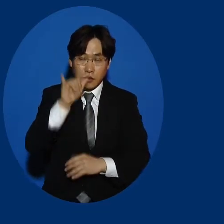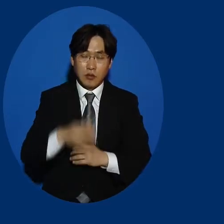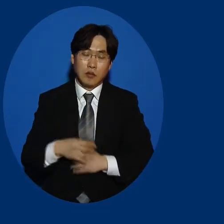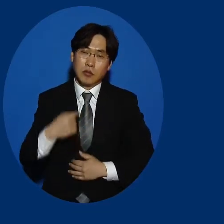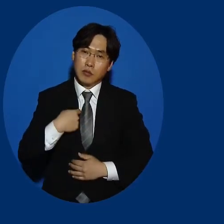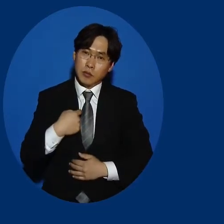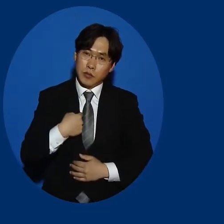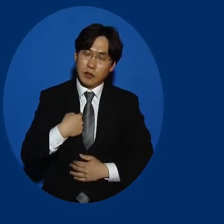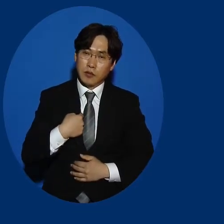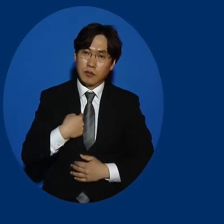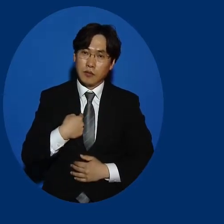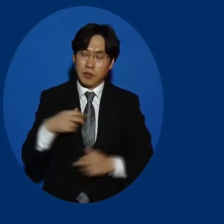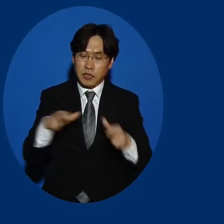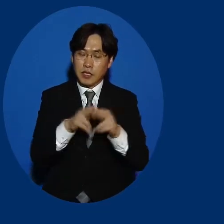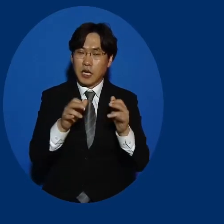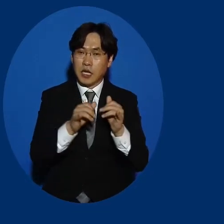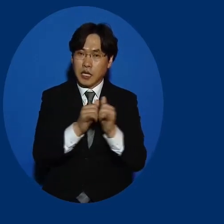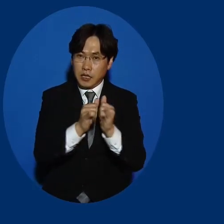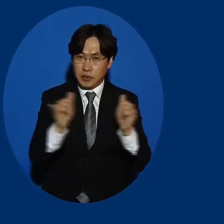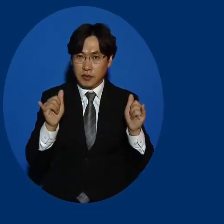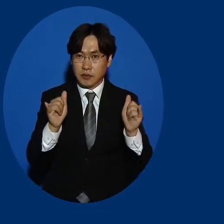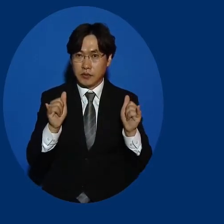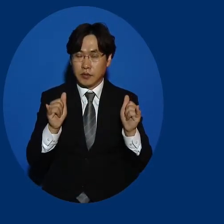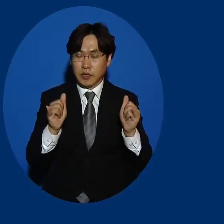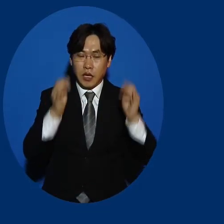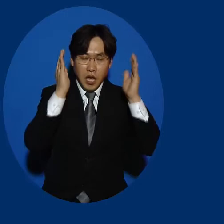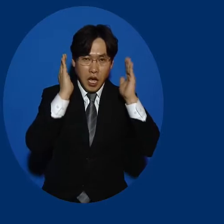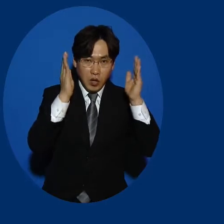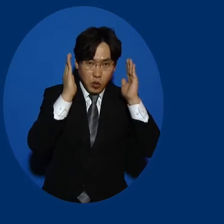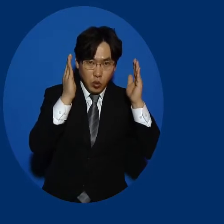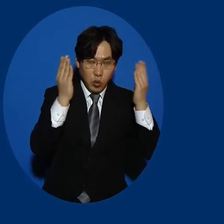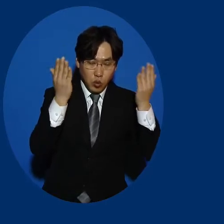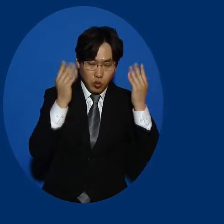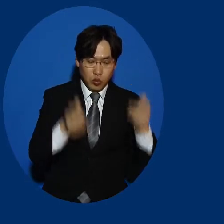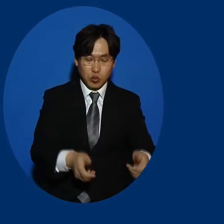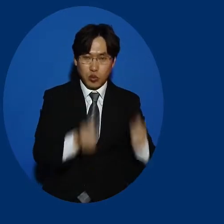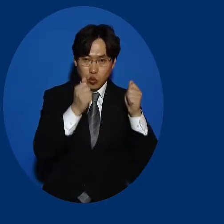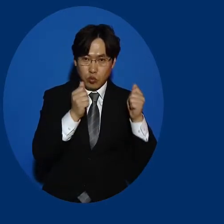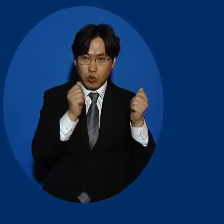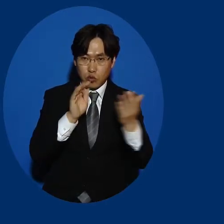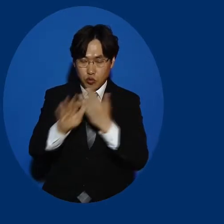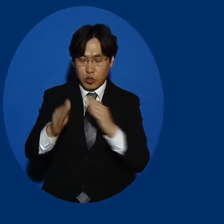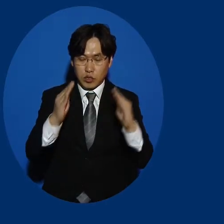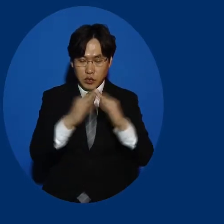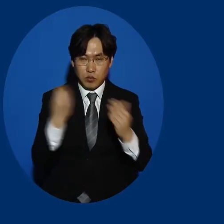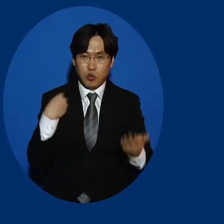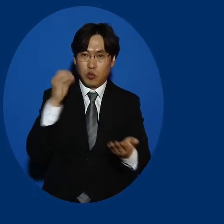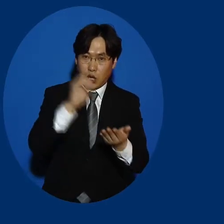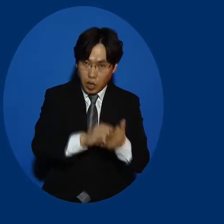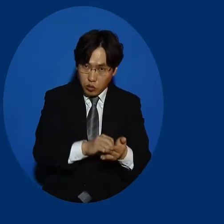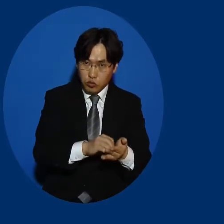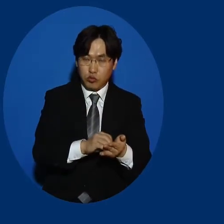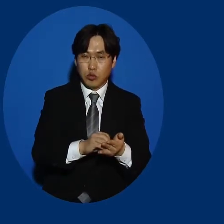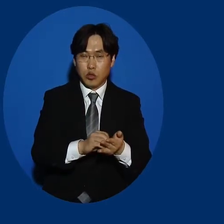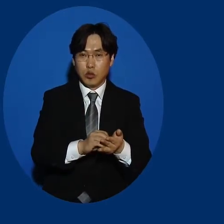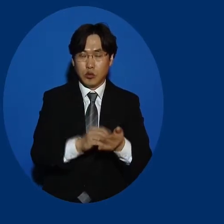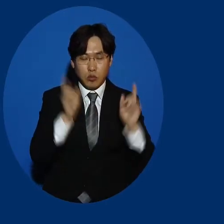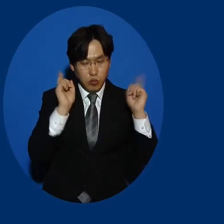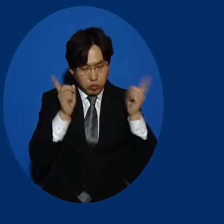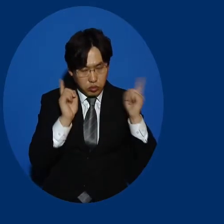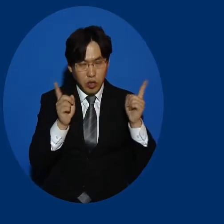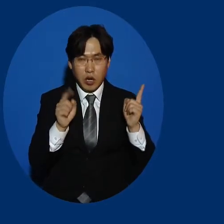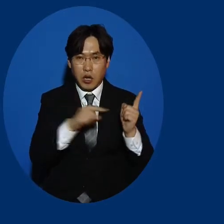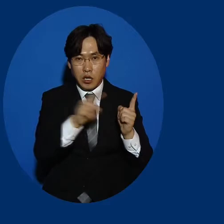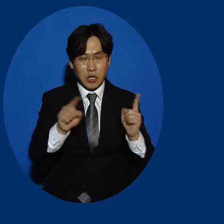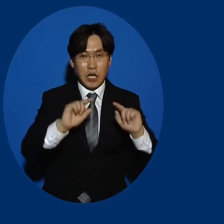저는 이제 이 장애가 있는 분들이 학교 교육을 마친 후에도 집으로 돌아가고 미취업을 하고 비진학을 하고 이제